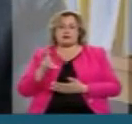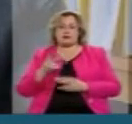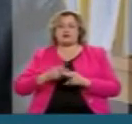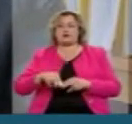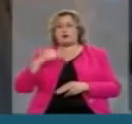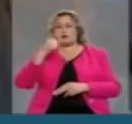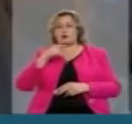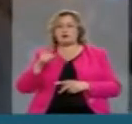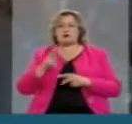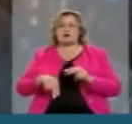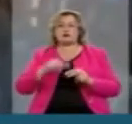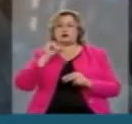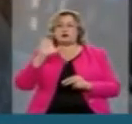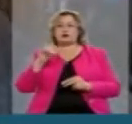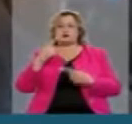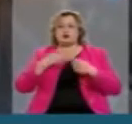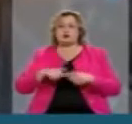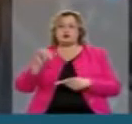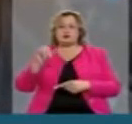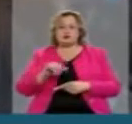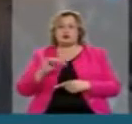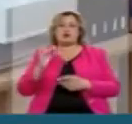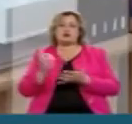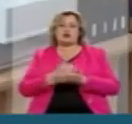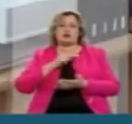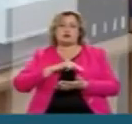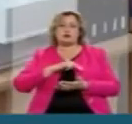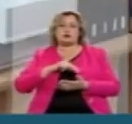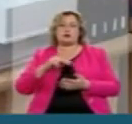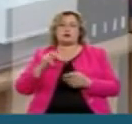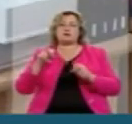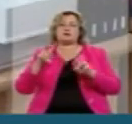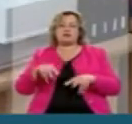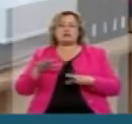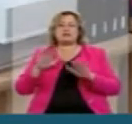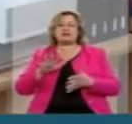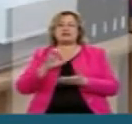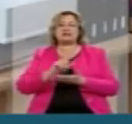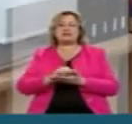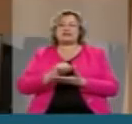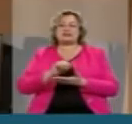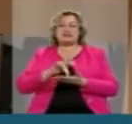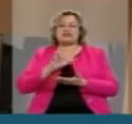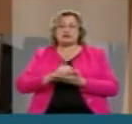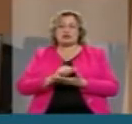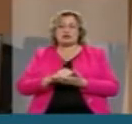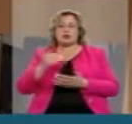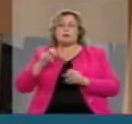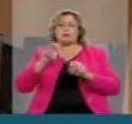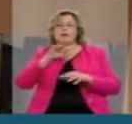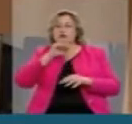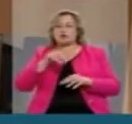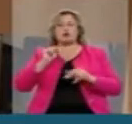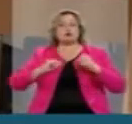қамту орталығы мамандарының жөн сілтеуімен жұмысқа орналасты. Алған мамандығы мұғалім, әзірше әкімдікте аудармашы болып істейді. Жарты жылға жоспарланған